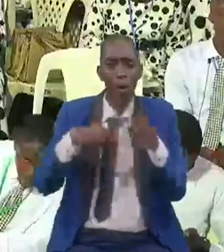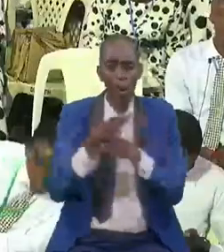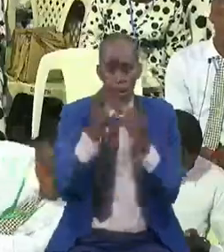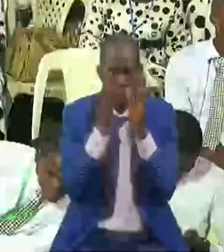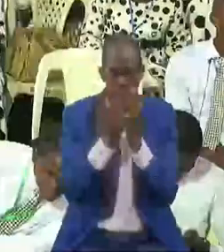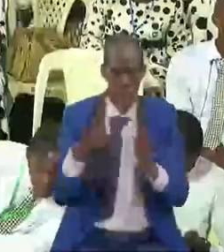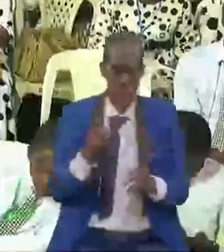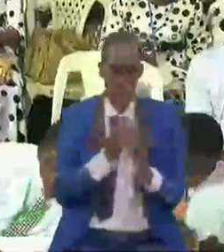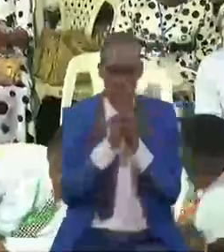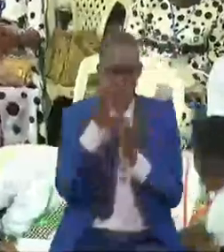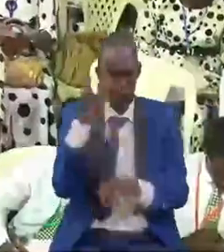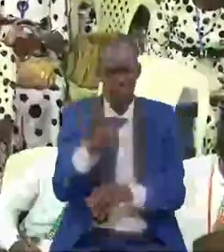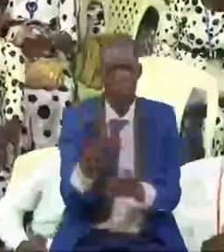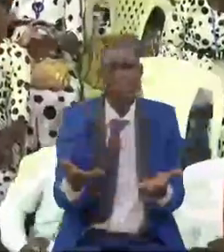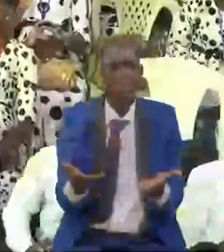faisons-nous pour vous?